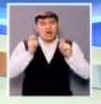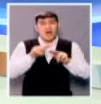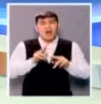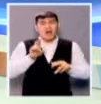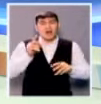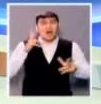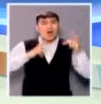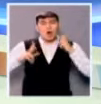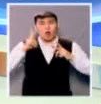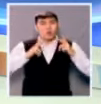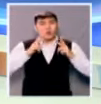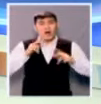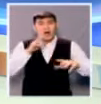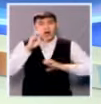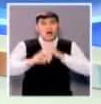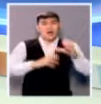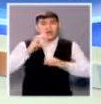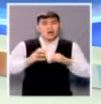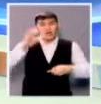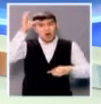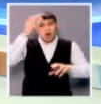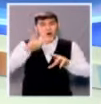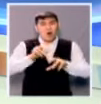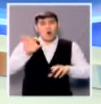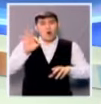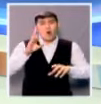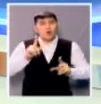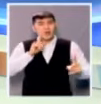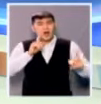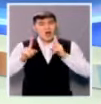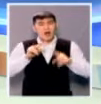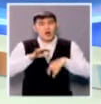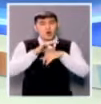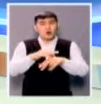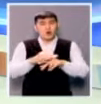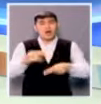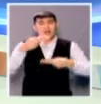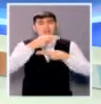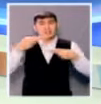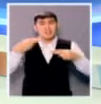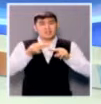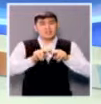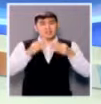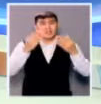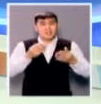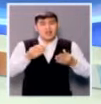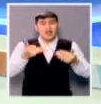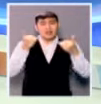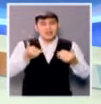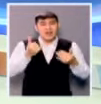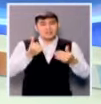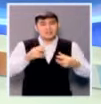атындағы Атырау университетінде халықаралық ғылыми-тәжірибелік онлайн-конференция өтті. Тақырып физика-математика ғылымдарының қазіргі